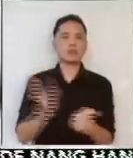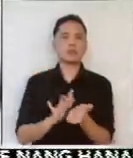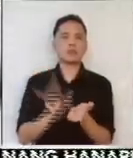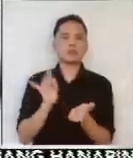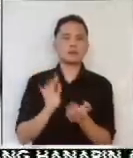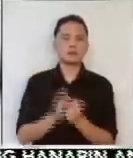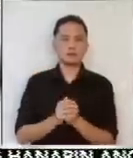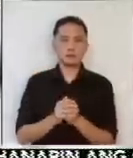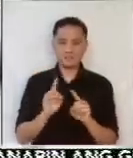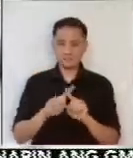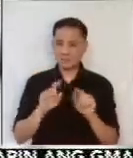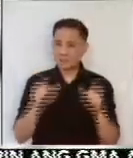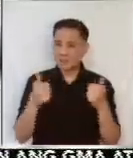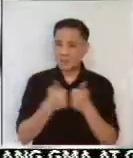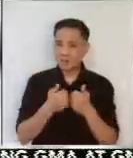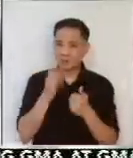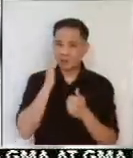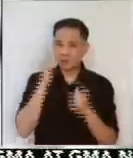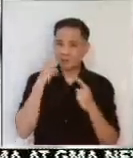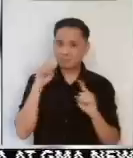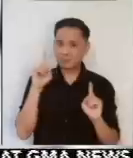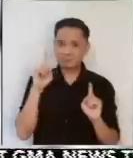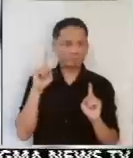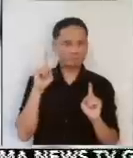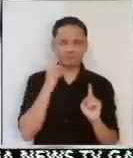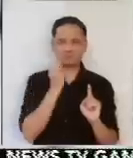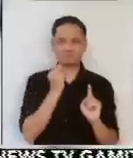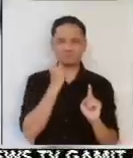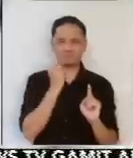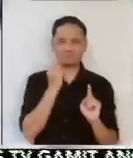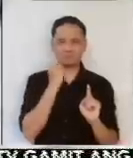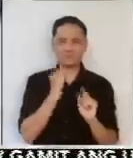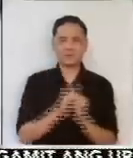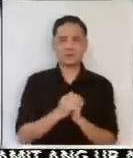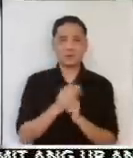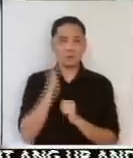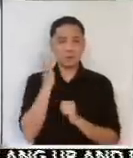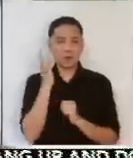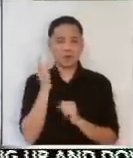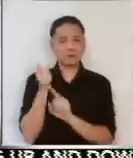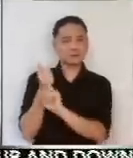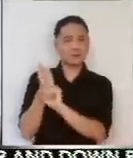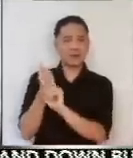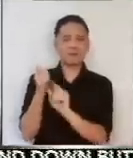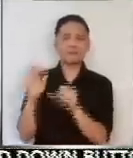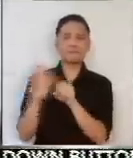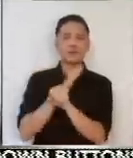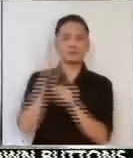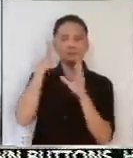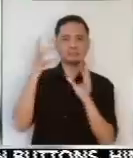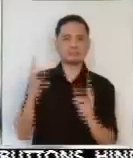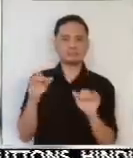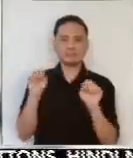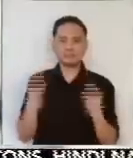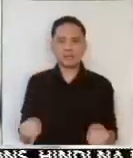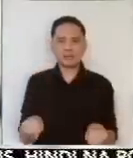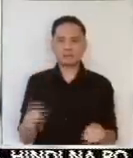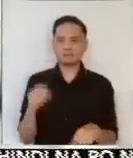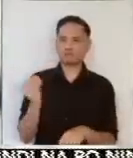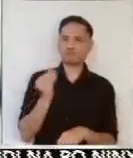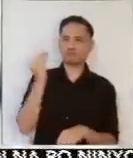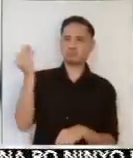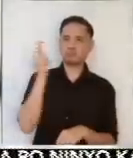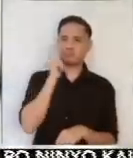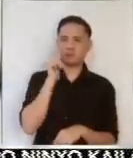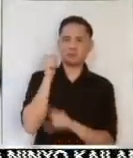prosper. Because obviously, absolute discretion is given to the President.